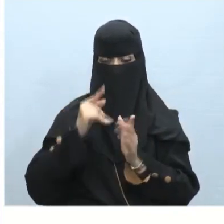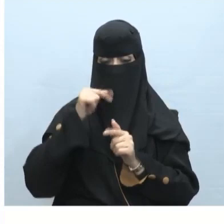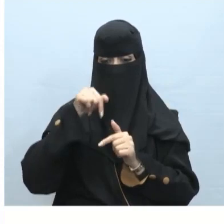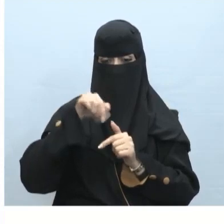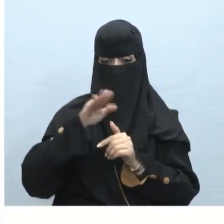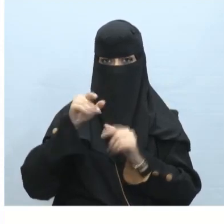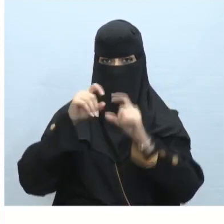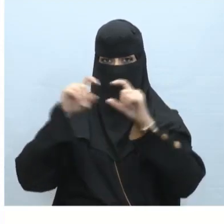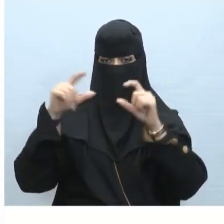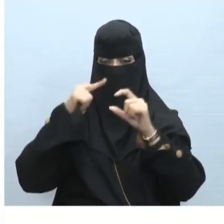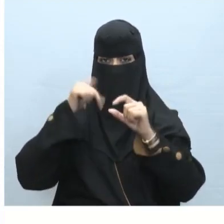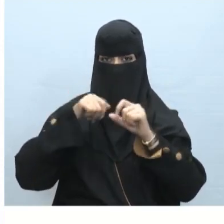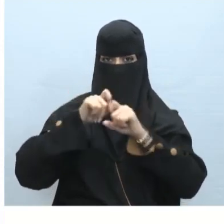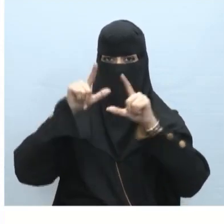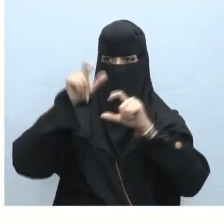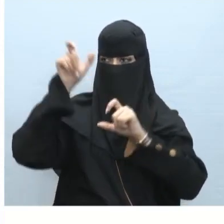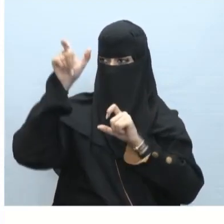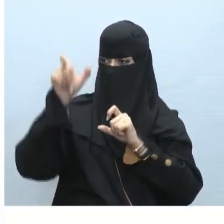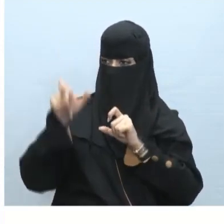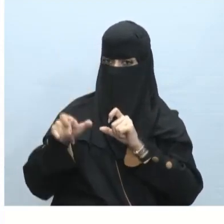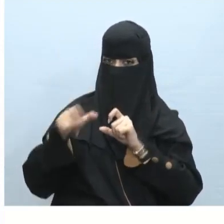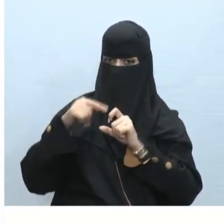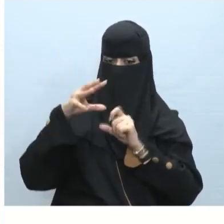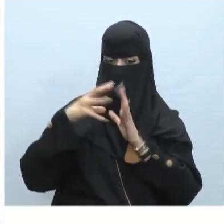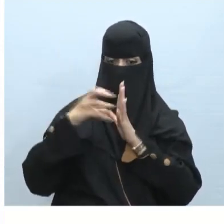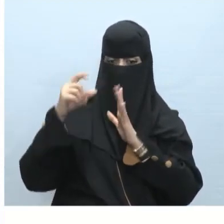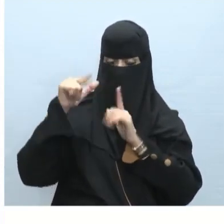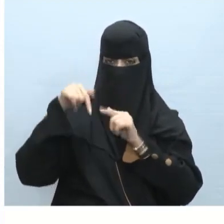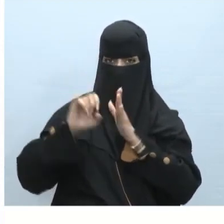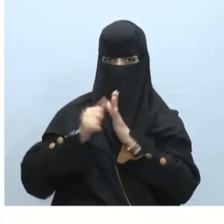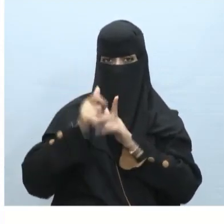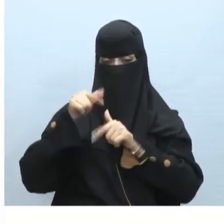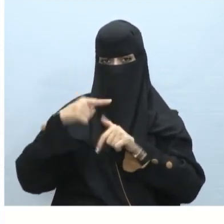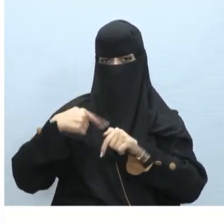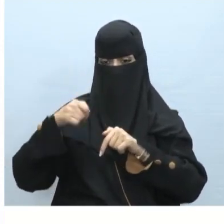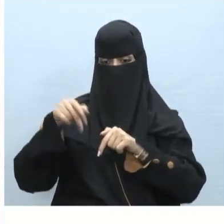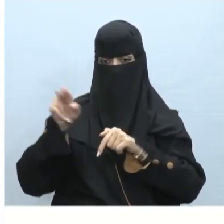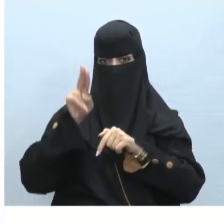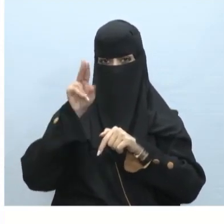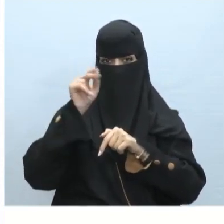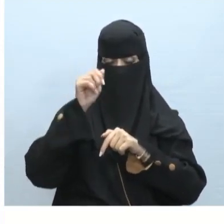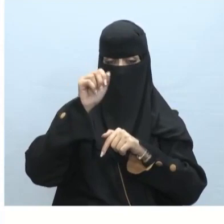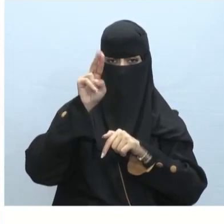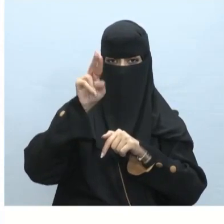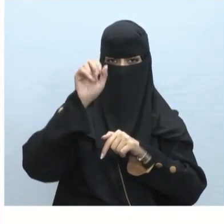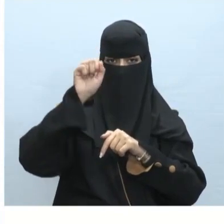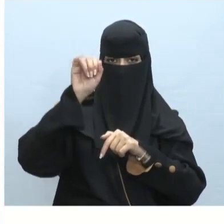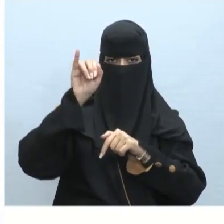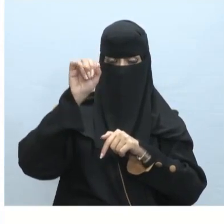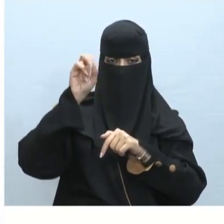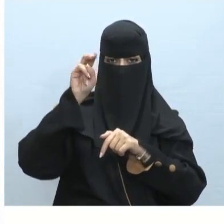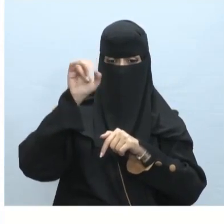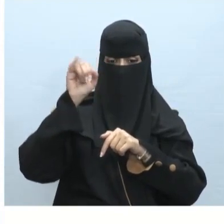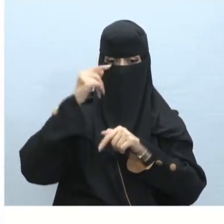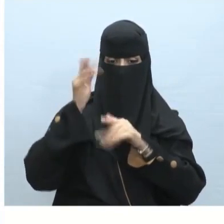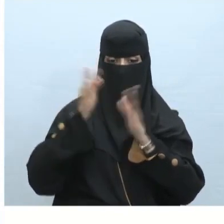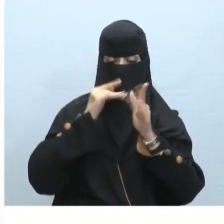ارت على الشريحه ستظهر قائمه او علامه تبويب جديده باسم تصميم سمارت ارت